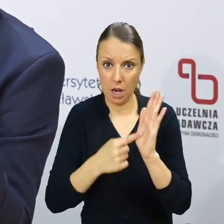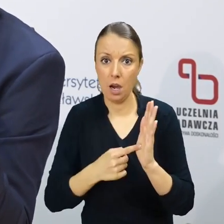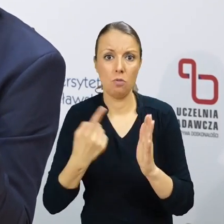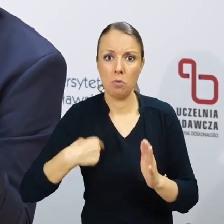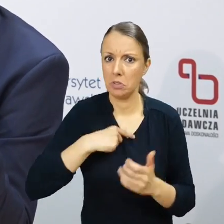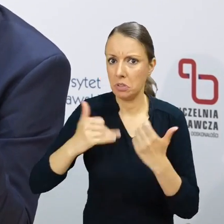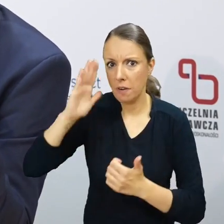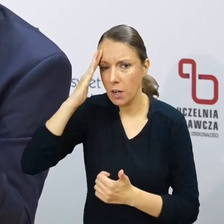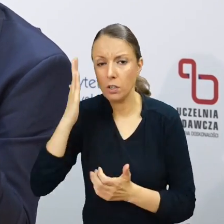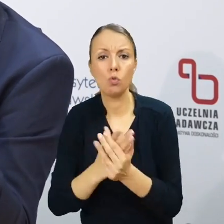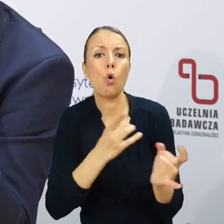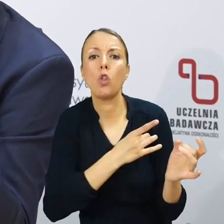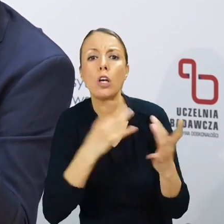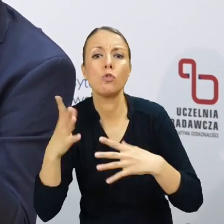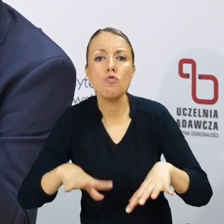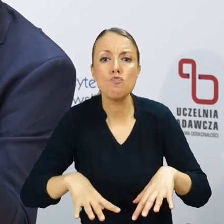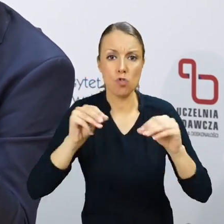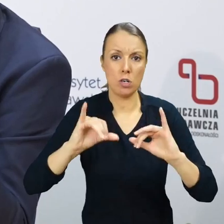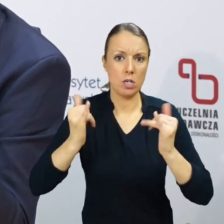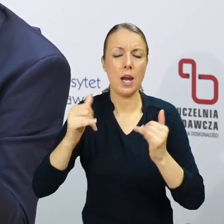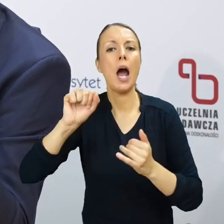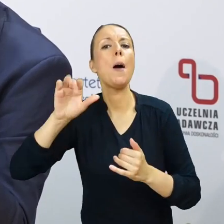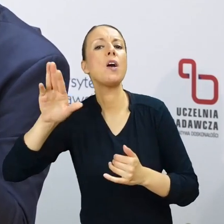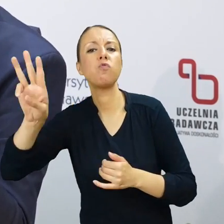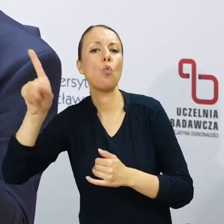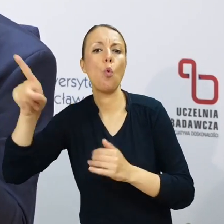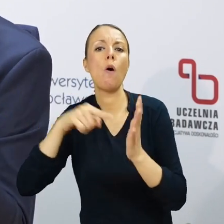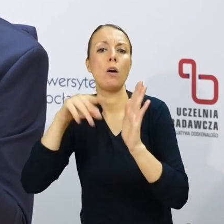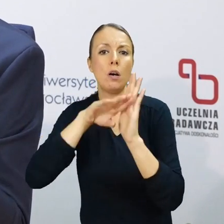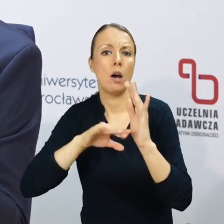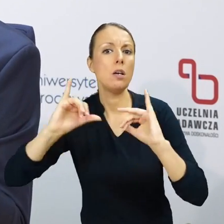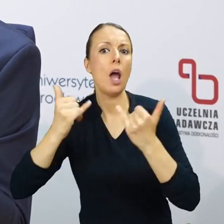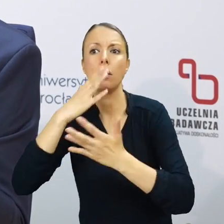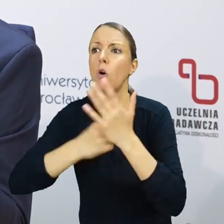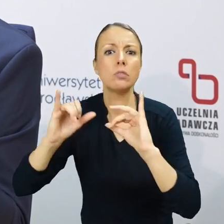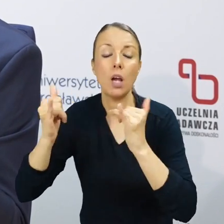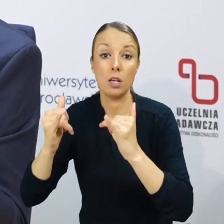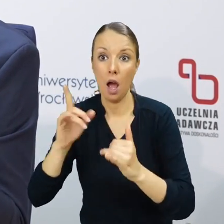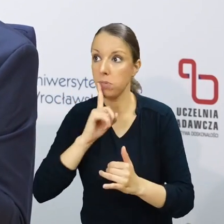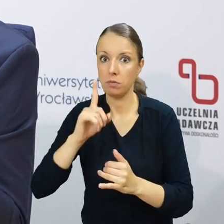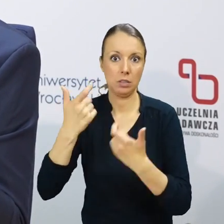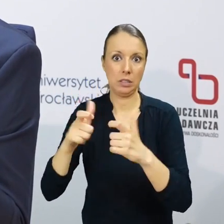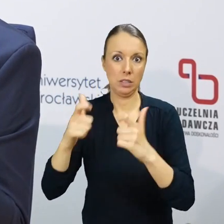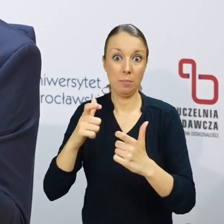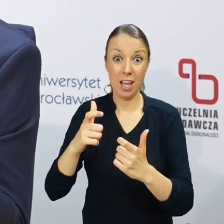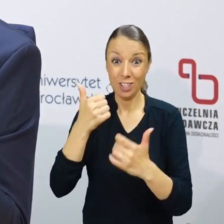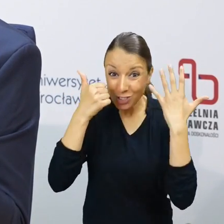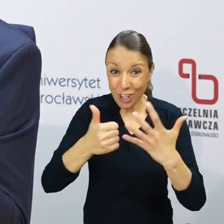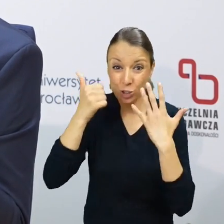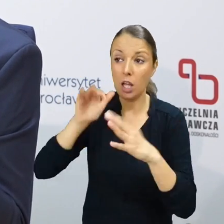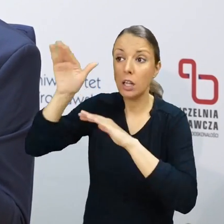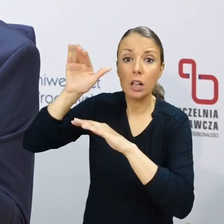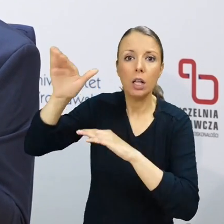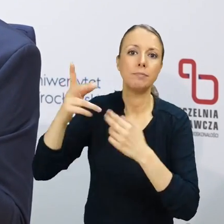pierwszych miesiącach, jak przez pierwsze miesiące ABW wykorzystuje te uprawnienia. Od 6 lat o to walczymy. Więc z tego, że